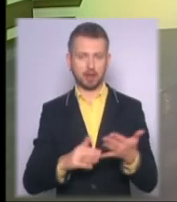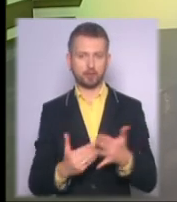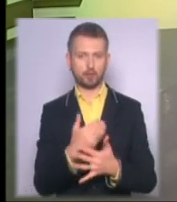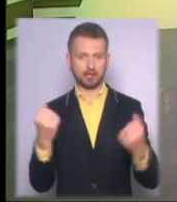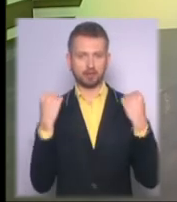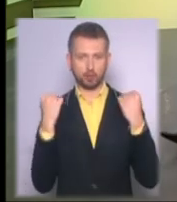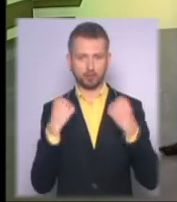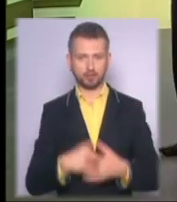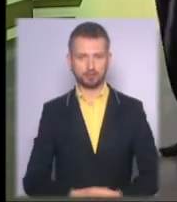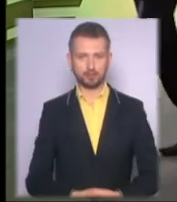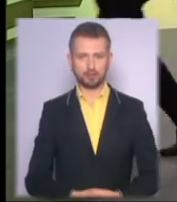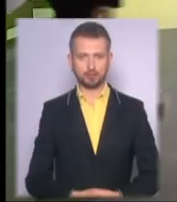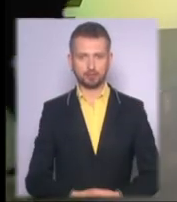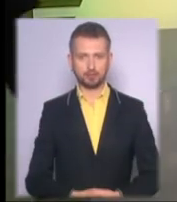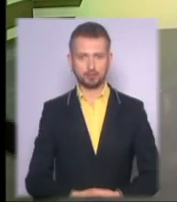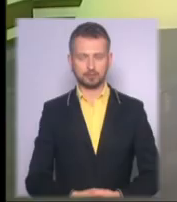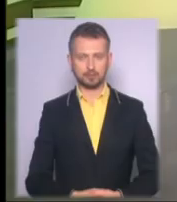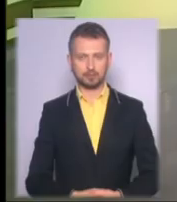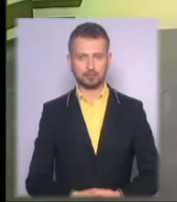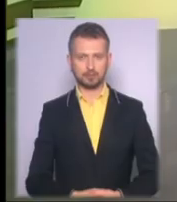спорт. Залишайтесь з нами.